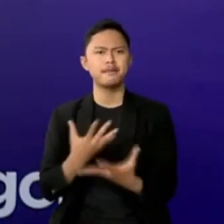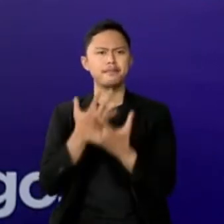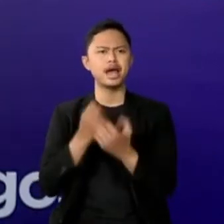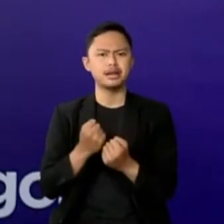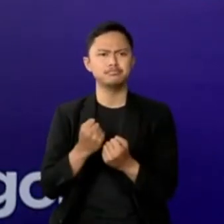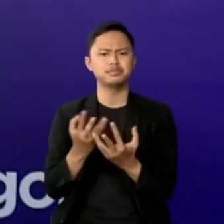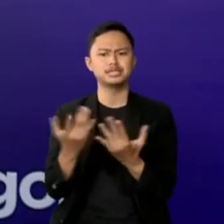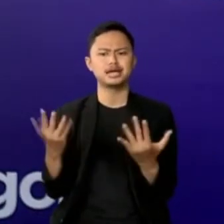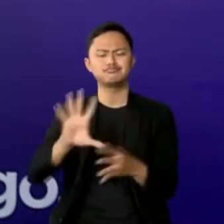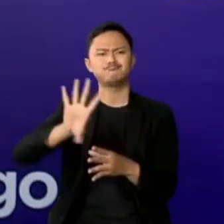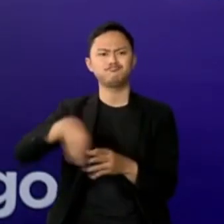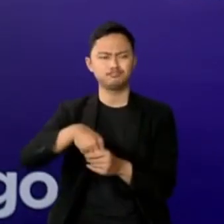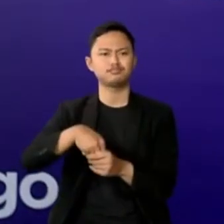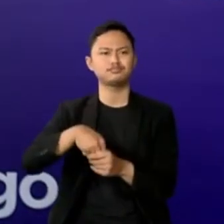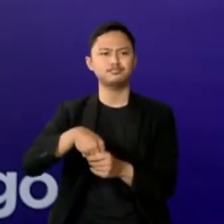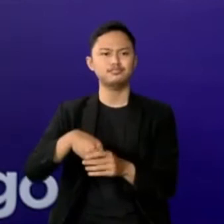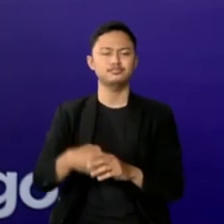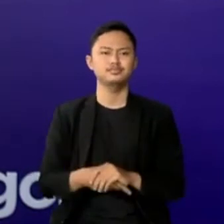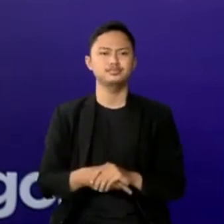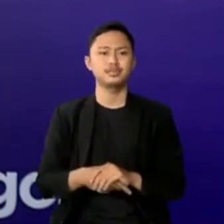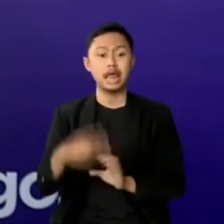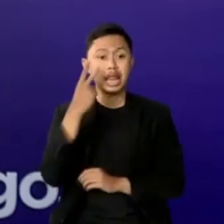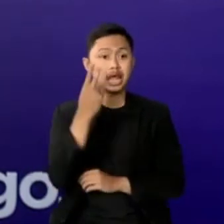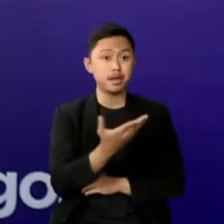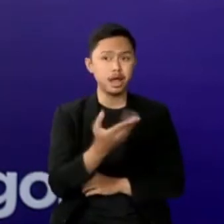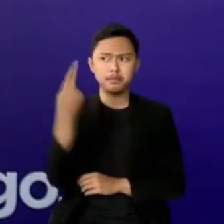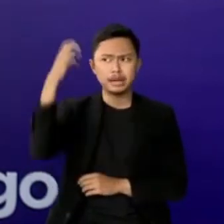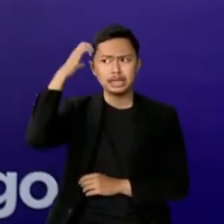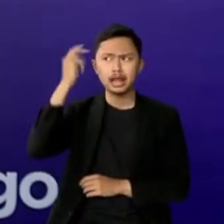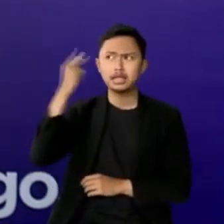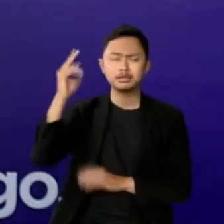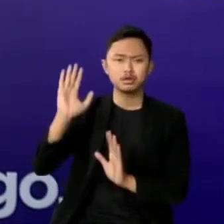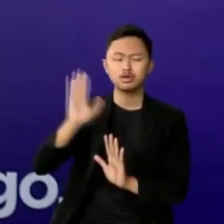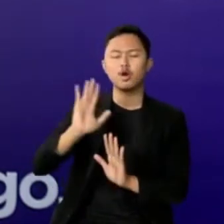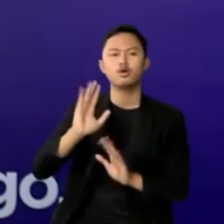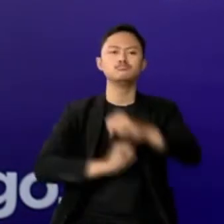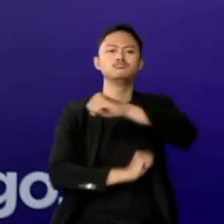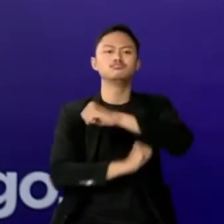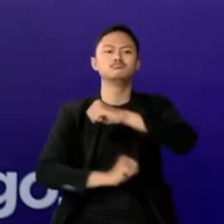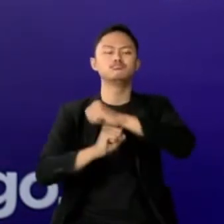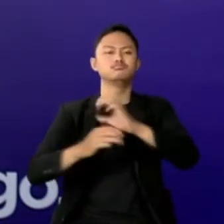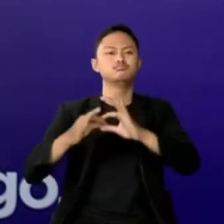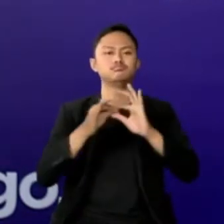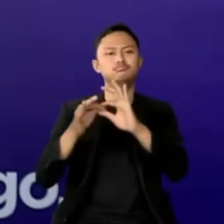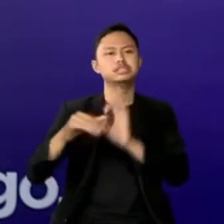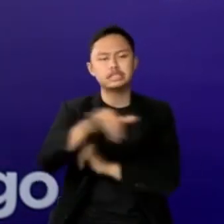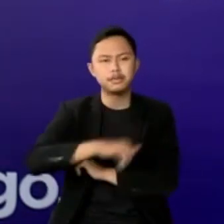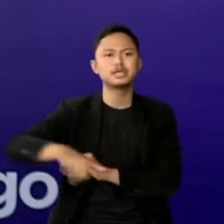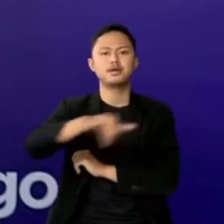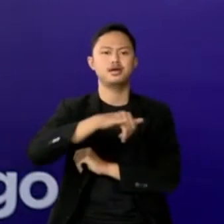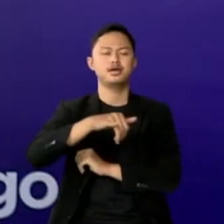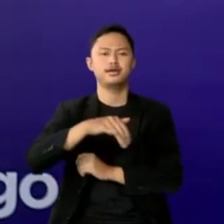berkontribusi juga jadi mari kita tidak hanya melihat kepada pemerintah tapi kita saling gotong royong supaya betul-betul